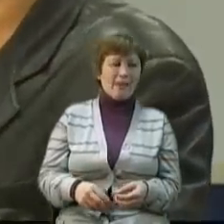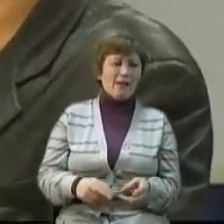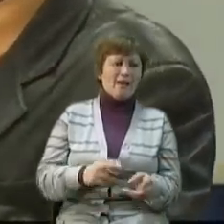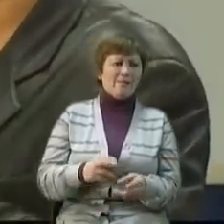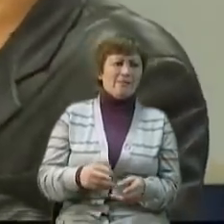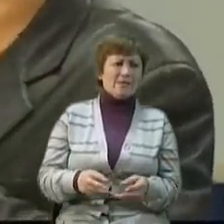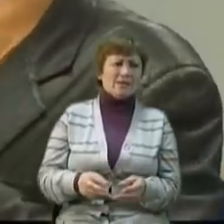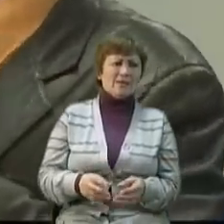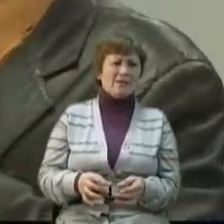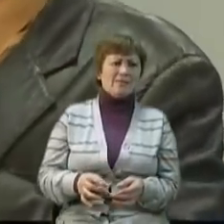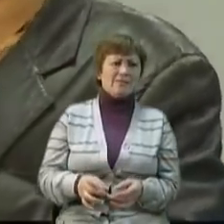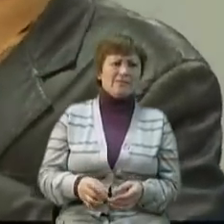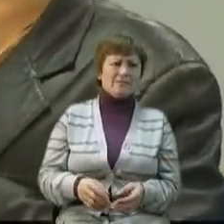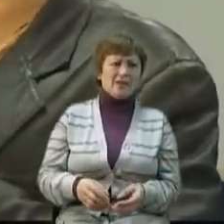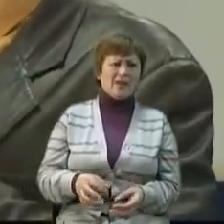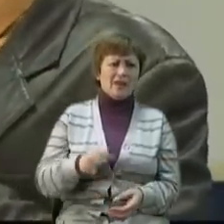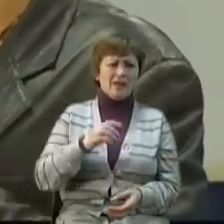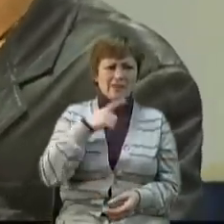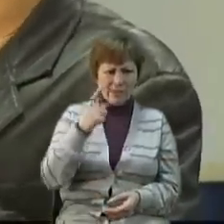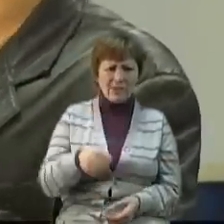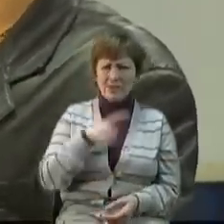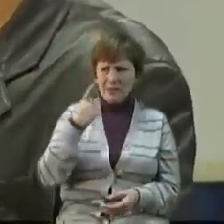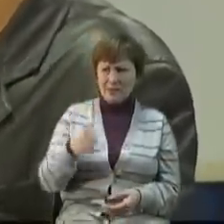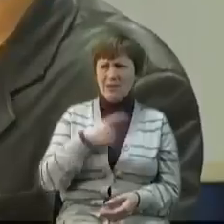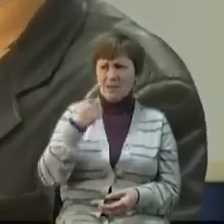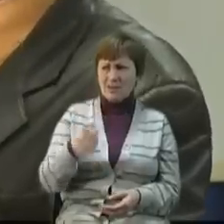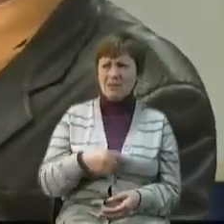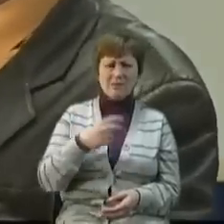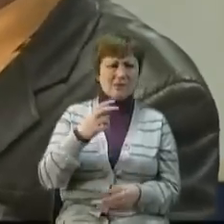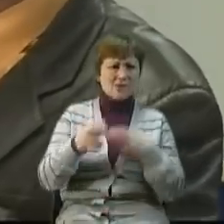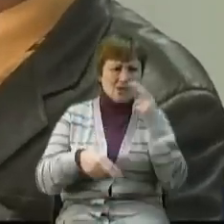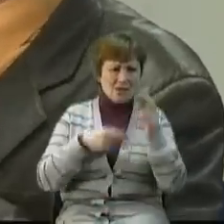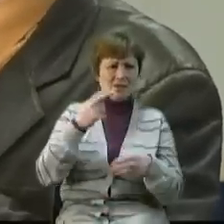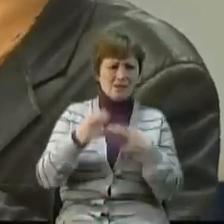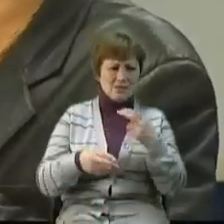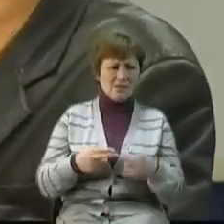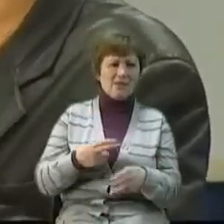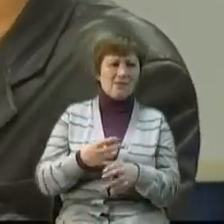И вот один набегался, он как опиленный со всех сторон вообще.